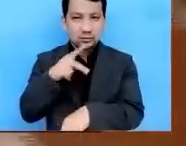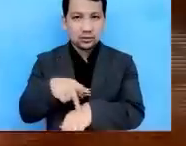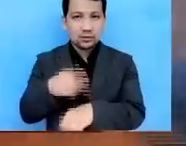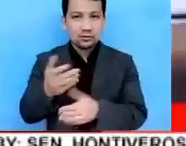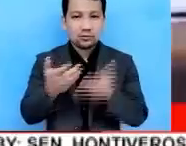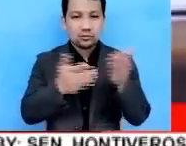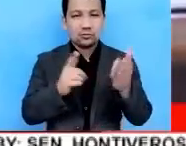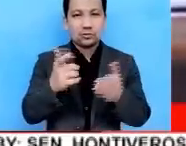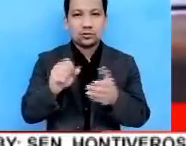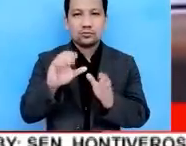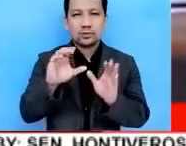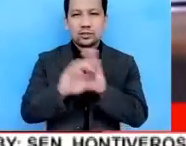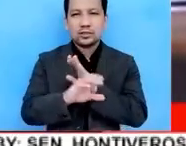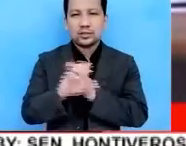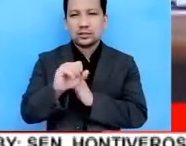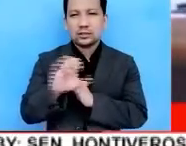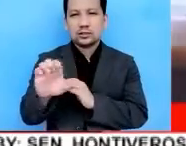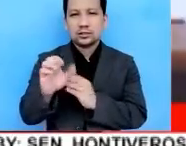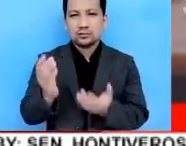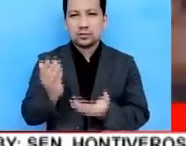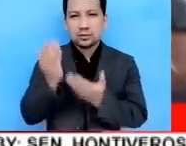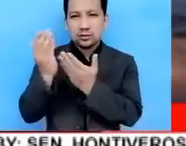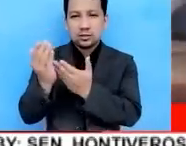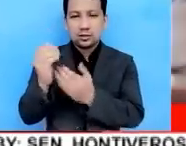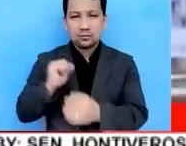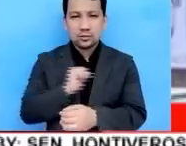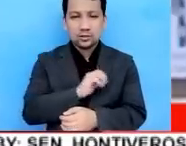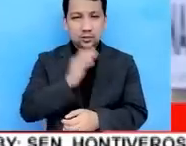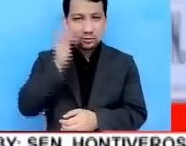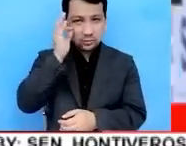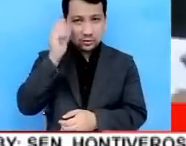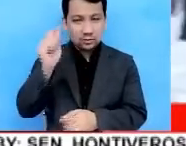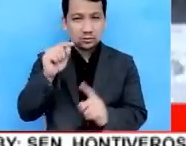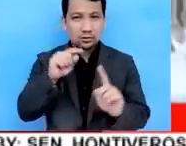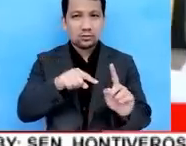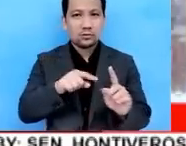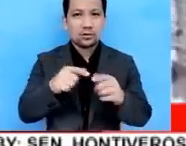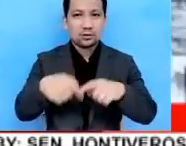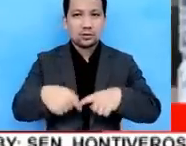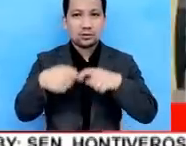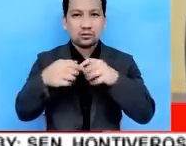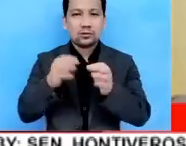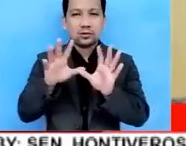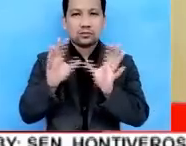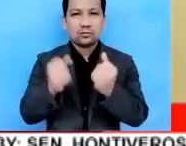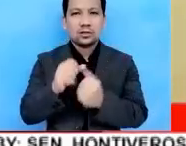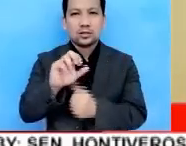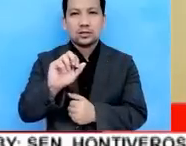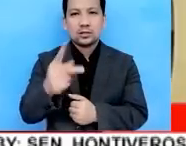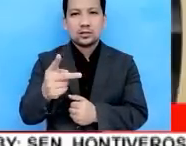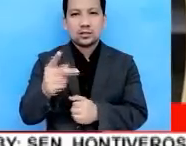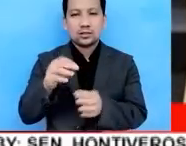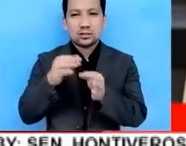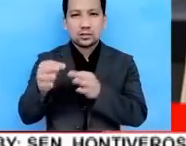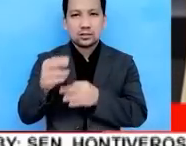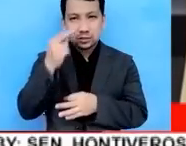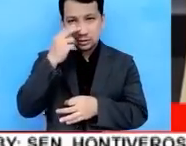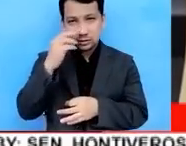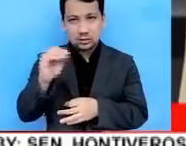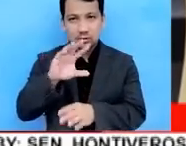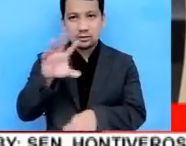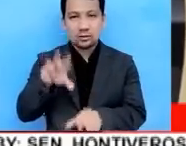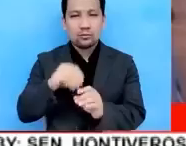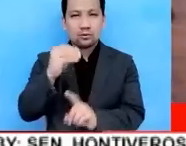korte. Samantala, iminungkahi ni Senator Francis Tolentino na ipagpaliban ng barangay at sanggunian kabataan election sa Negros Oriental sa